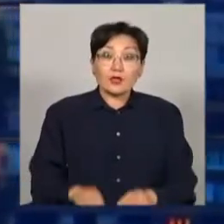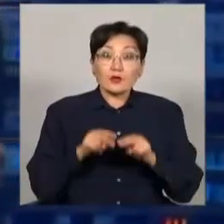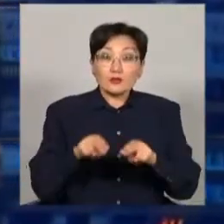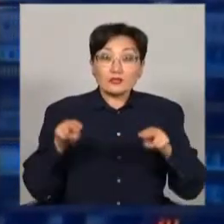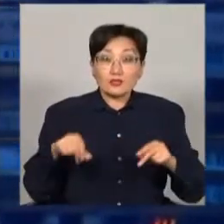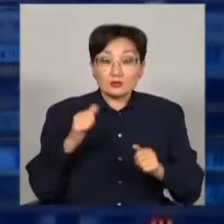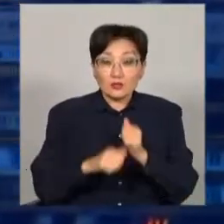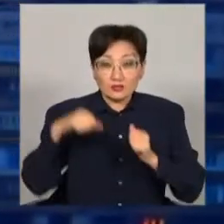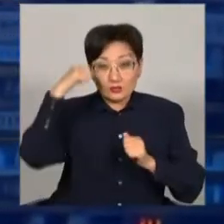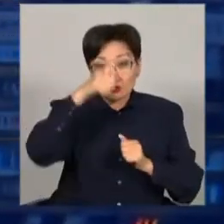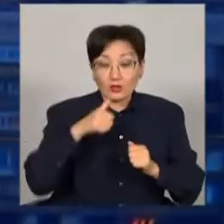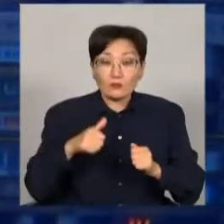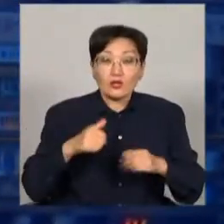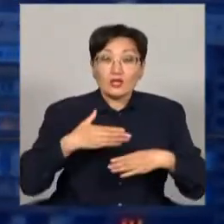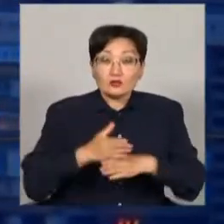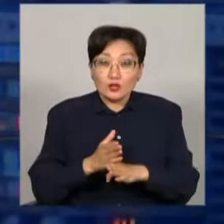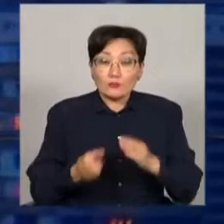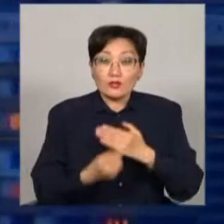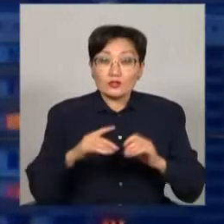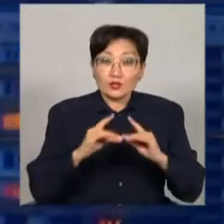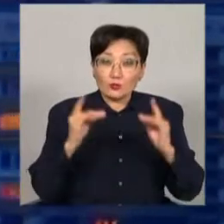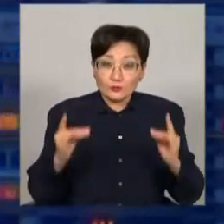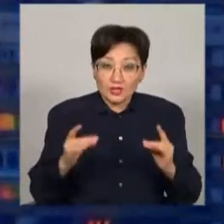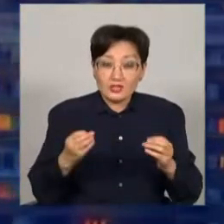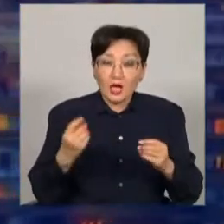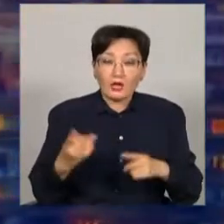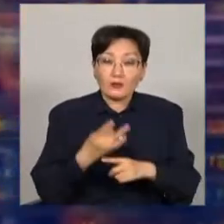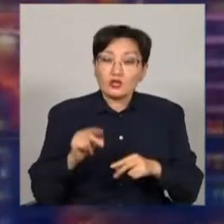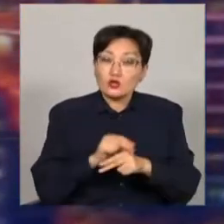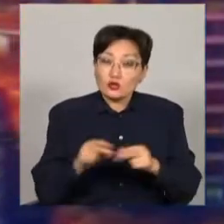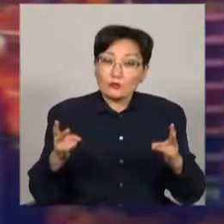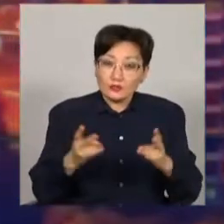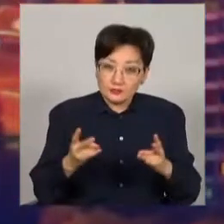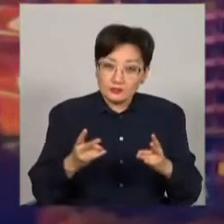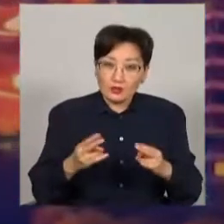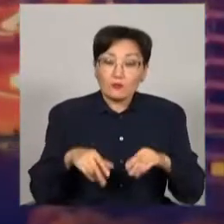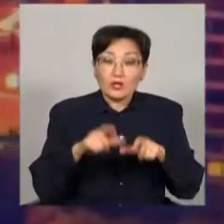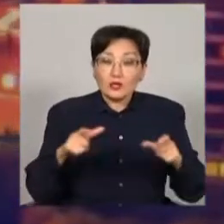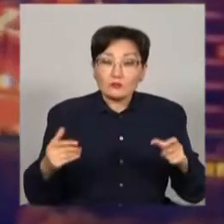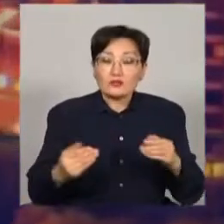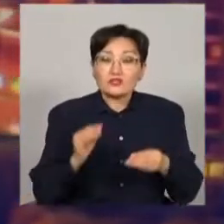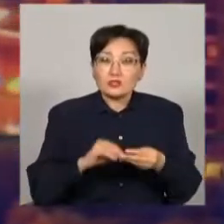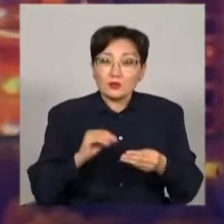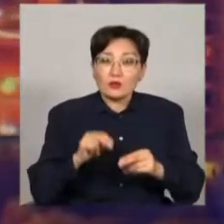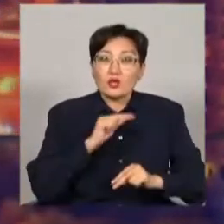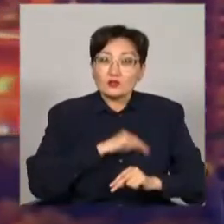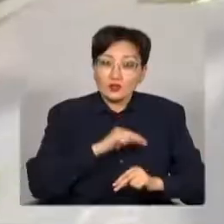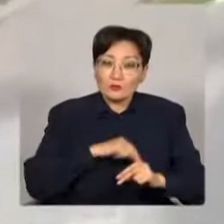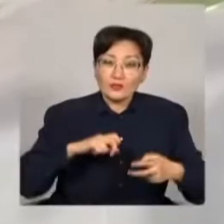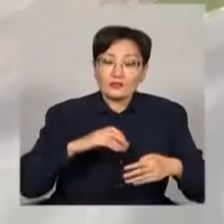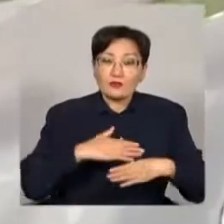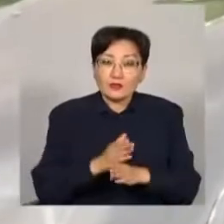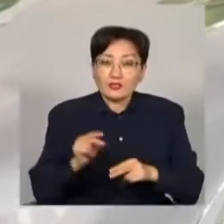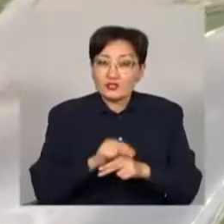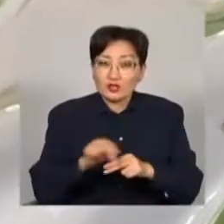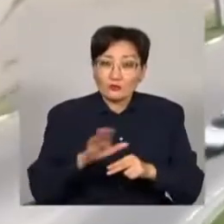Петропавлда жыл сайын жарықшақ пайда болатын көпір биыл тағы да жөндеуге жабылды. Ал тұрғындар қайта-қайта жұмыс істелсе де ақаудың